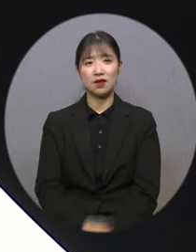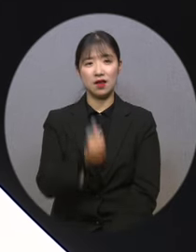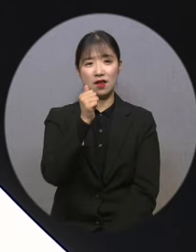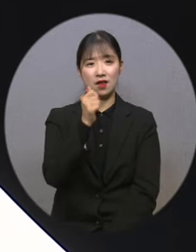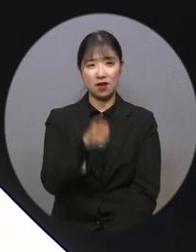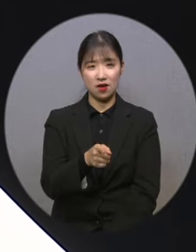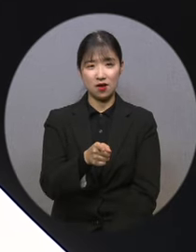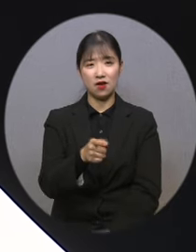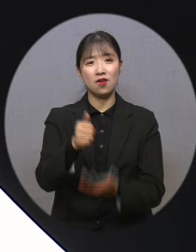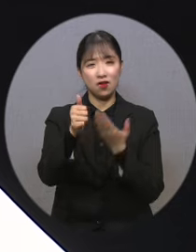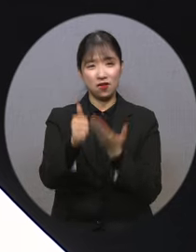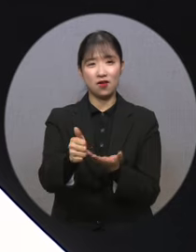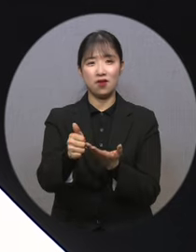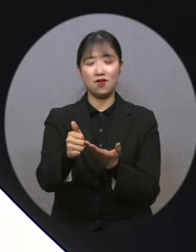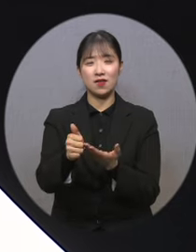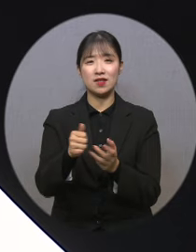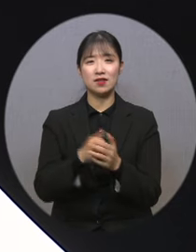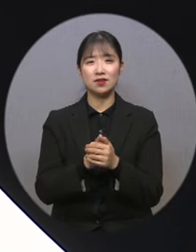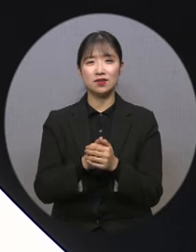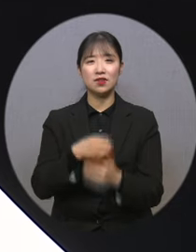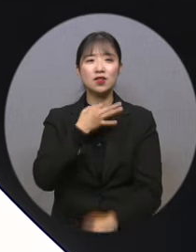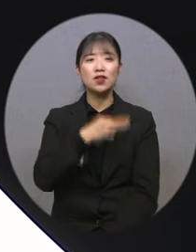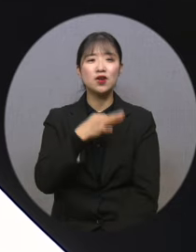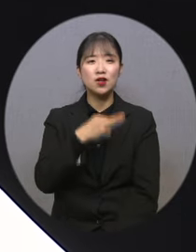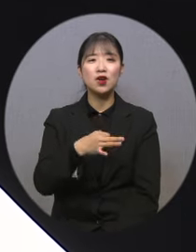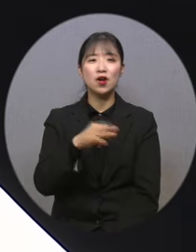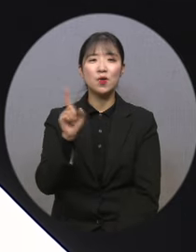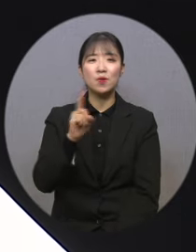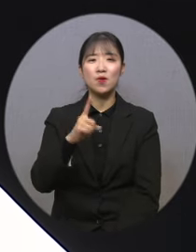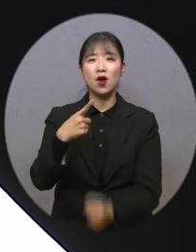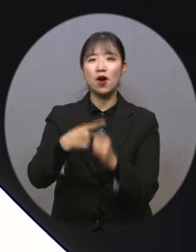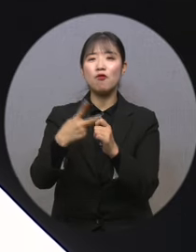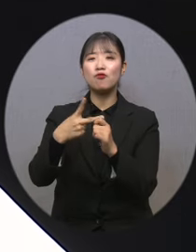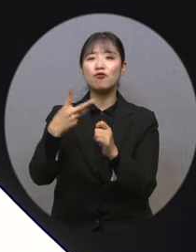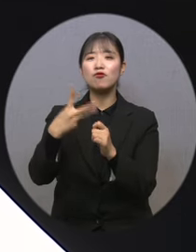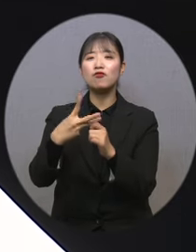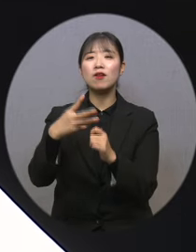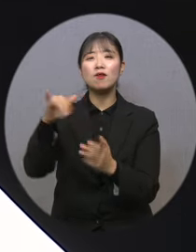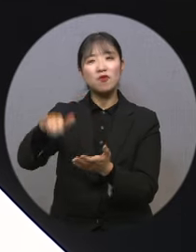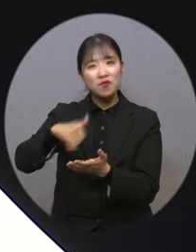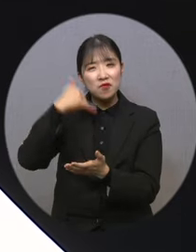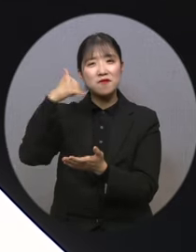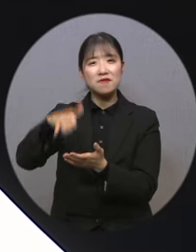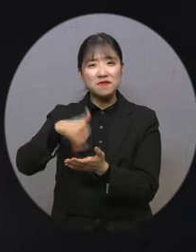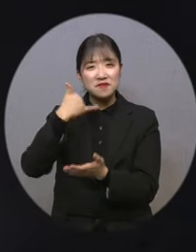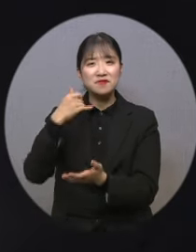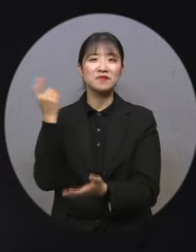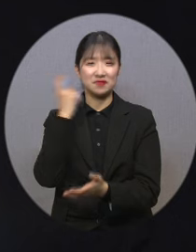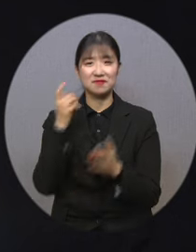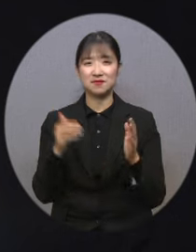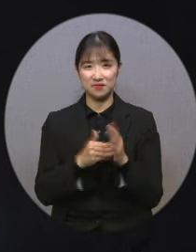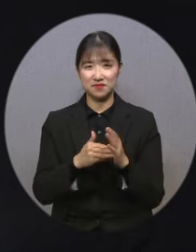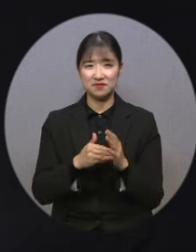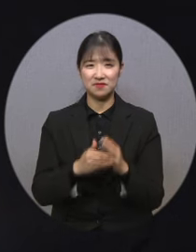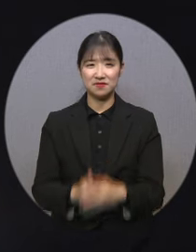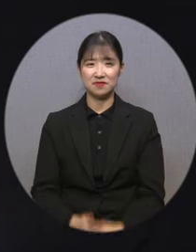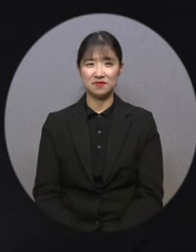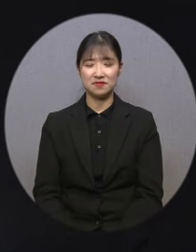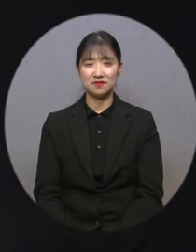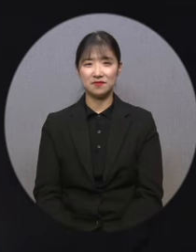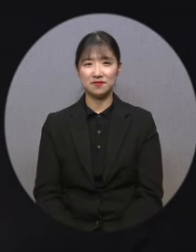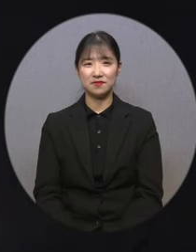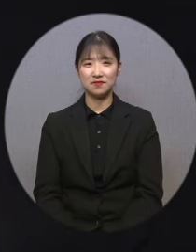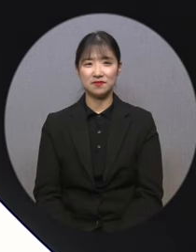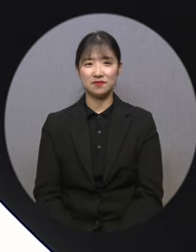허경영 후보의 육성을 세 번이나 전화를 통해 들었습니다 들었으니 께